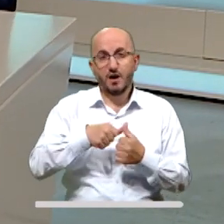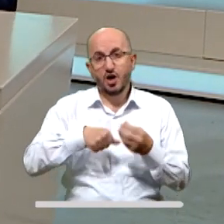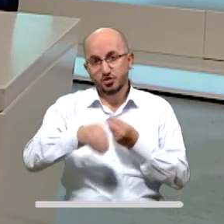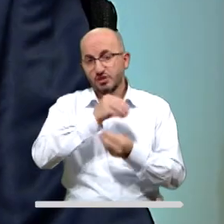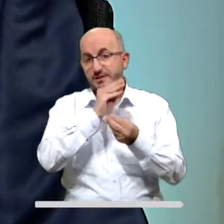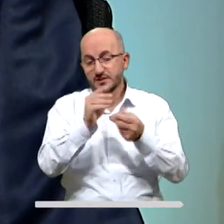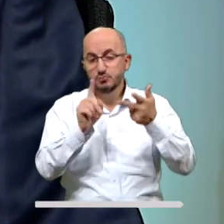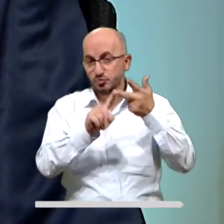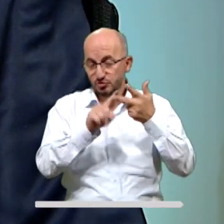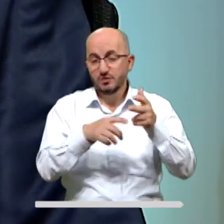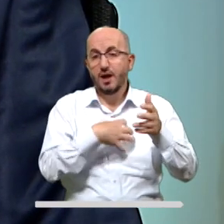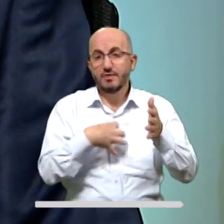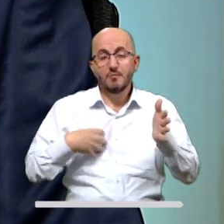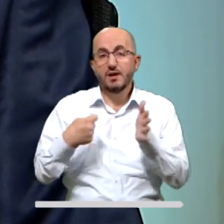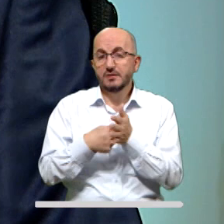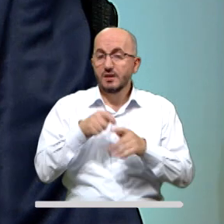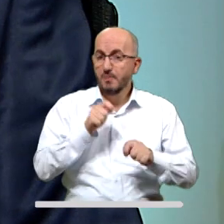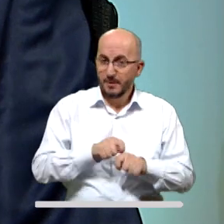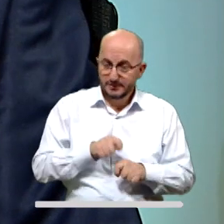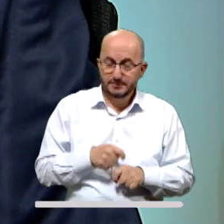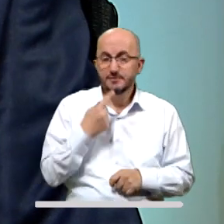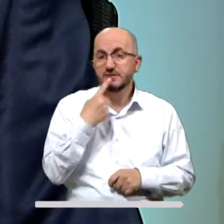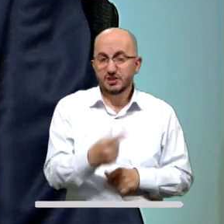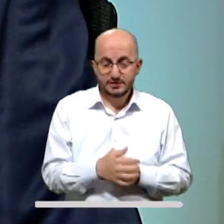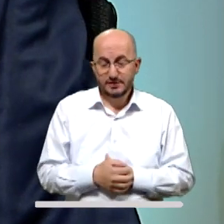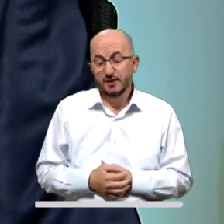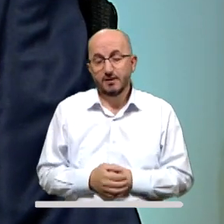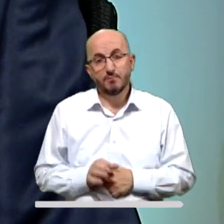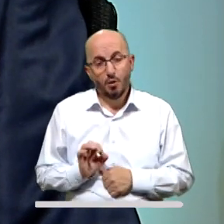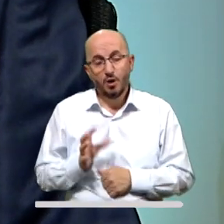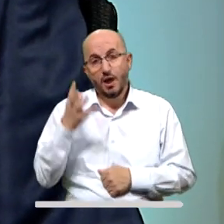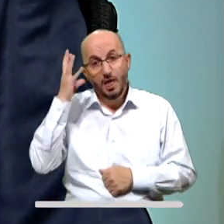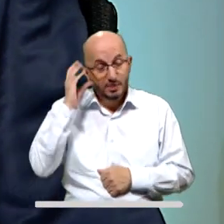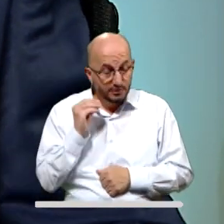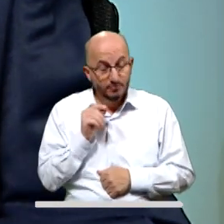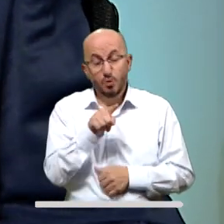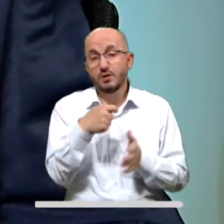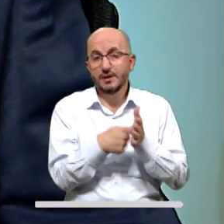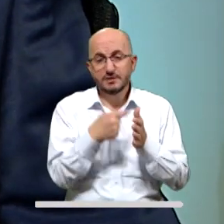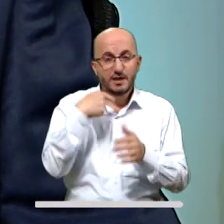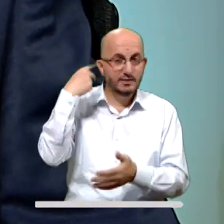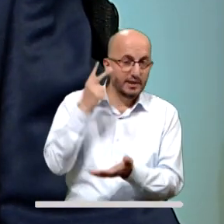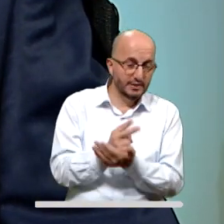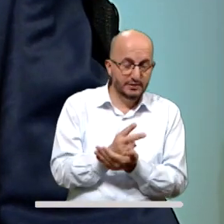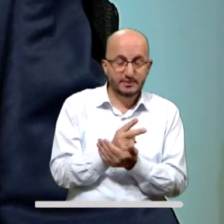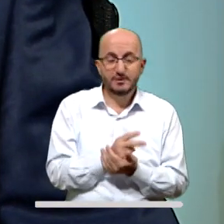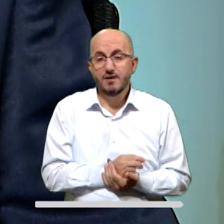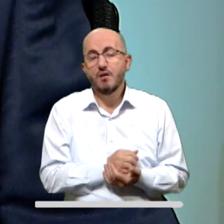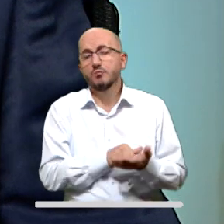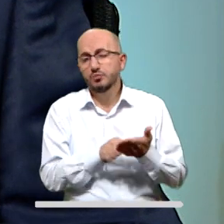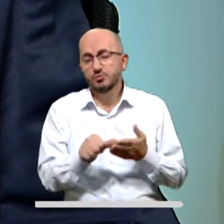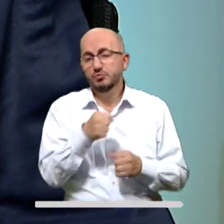hacımı da annem adıma yapayım dedi. Ben öyle anladım. Aynen hocam. Onun adına niyet etti. Oradaki